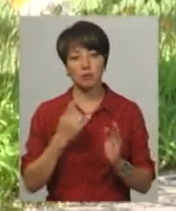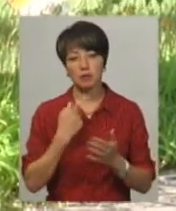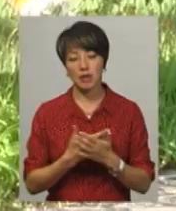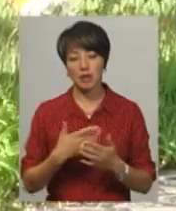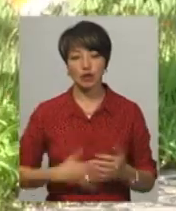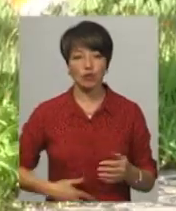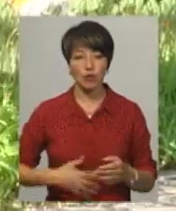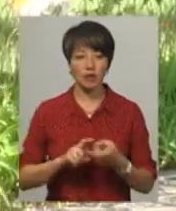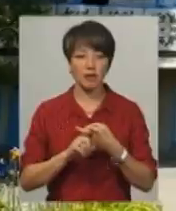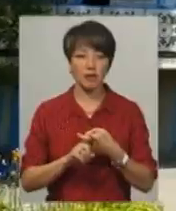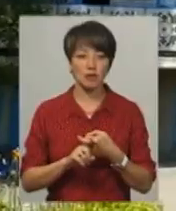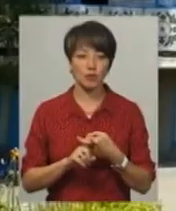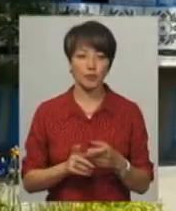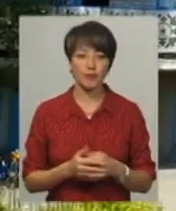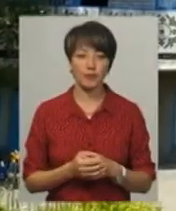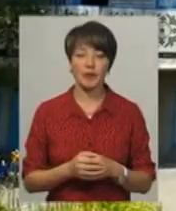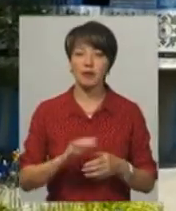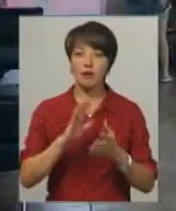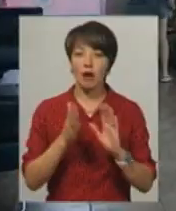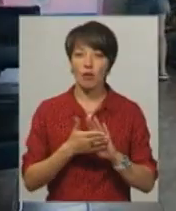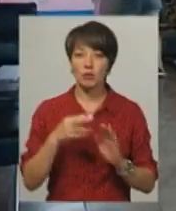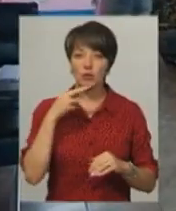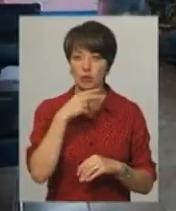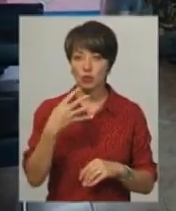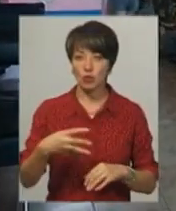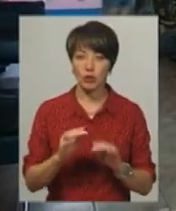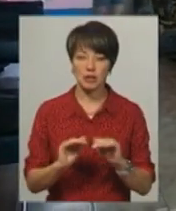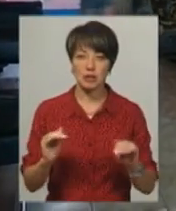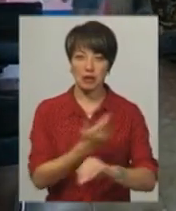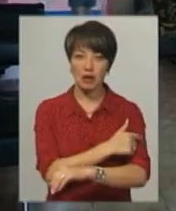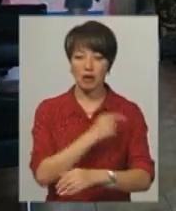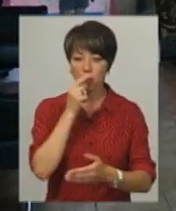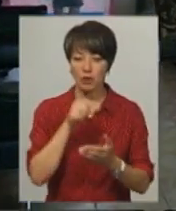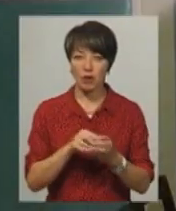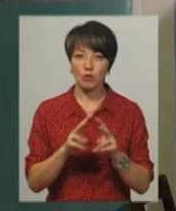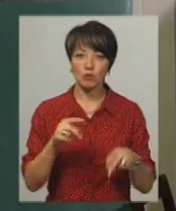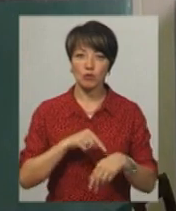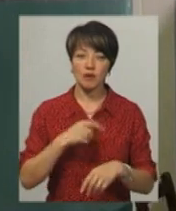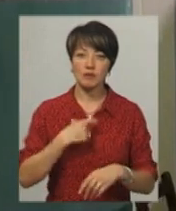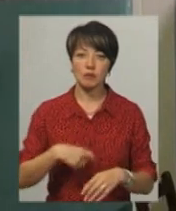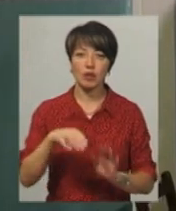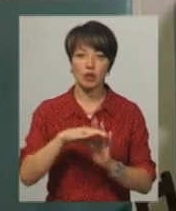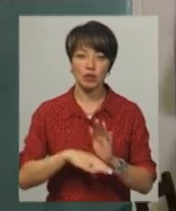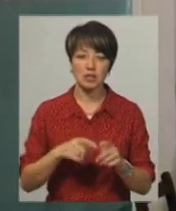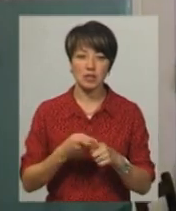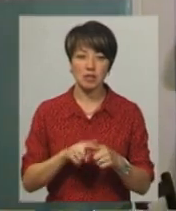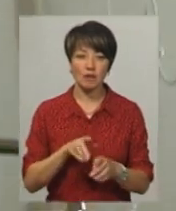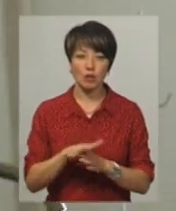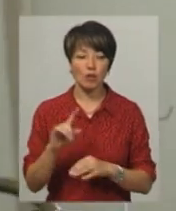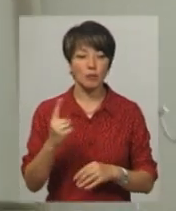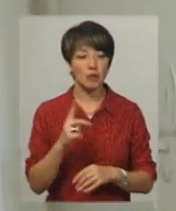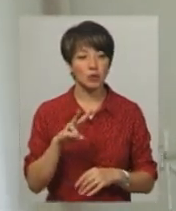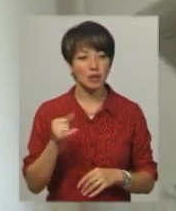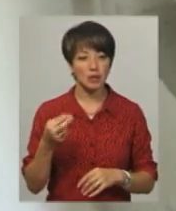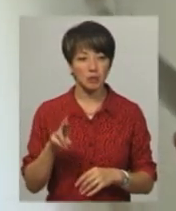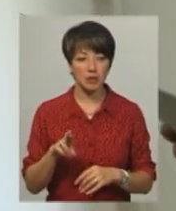кишкову інфекцію. Загалом отруїлося 40 дітей. До лікарні потрапили ті, хто почував себе гірше. Це відбулось 1 липня.